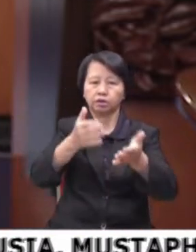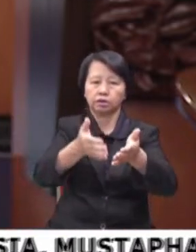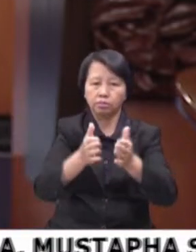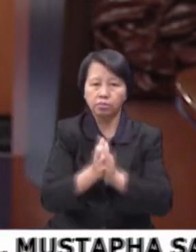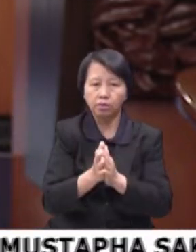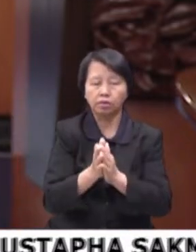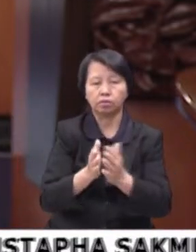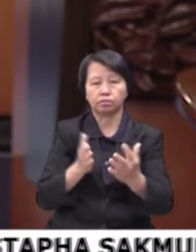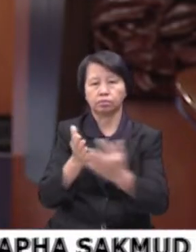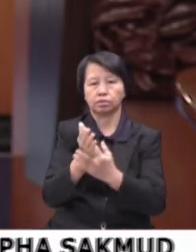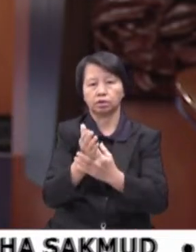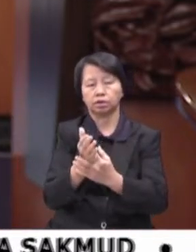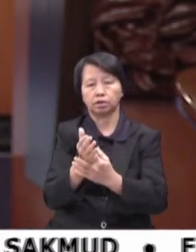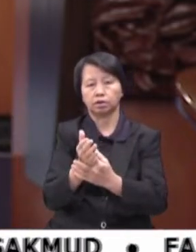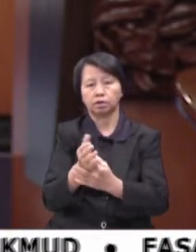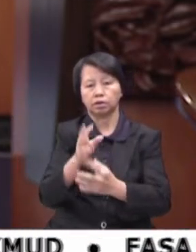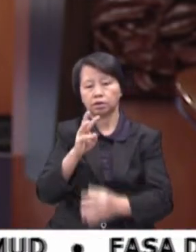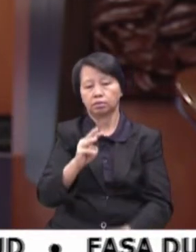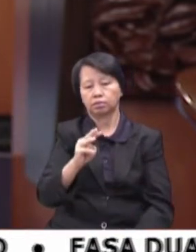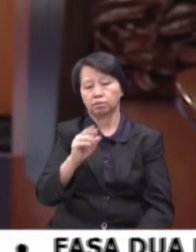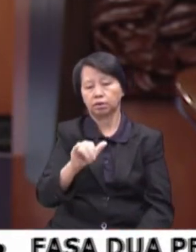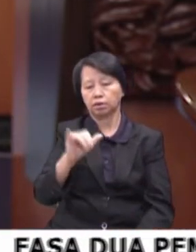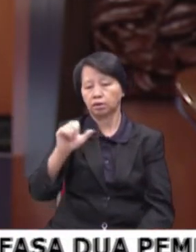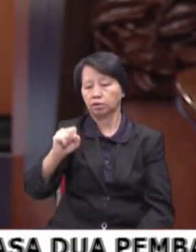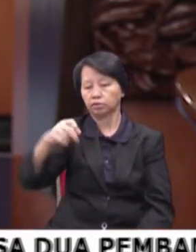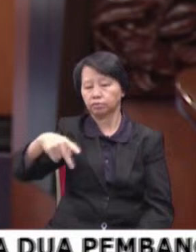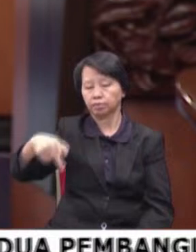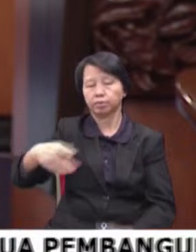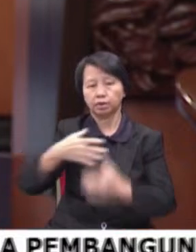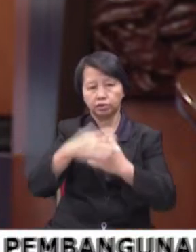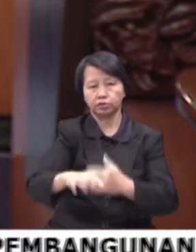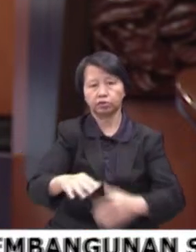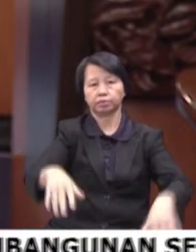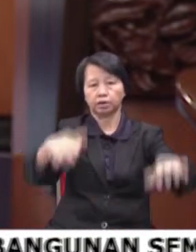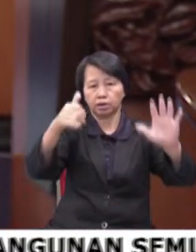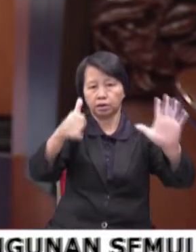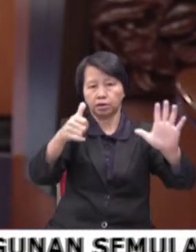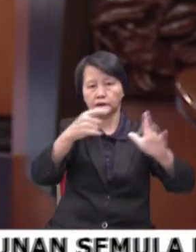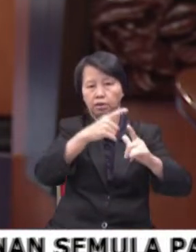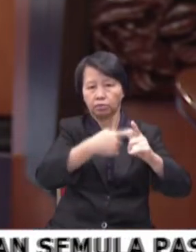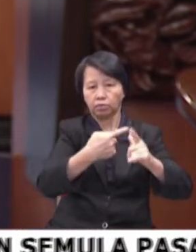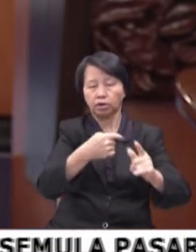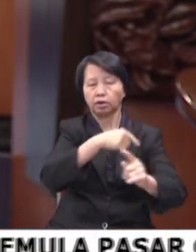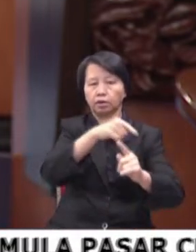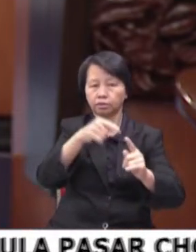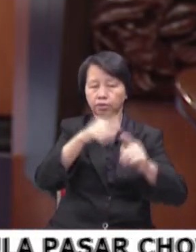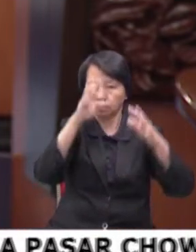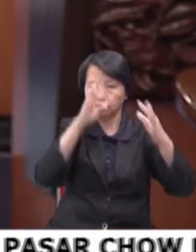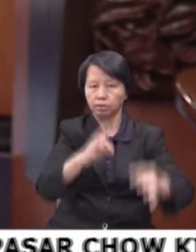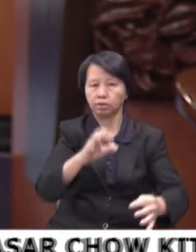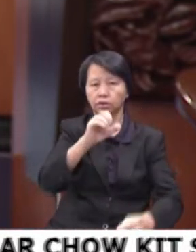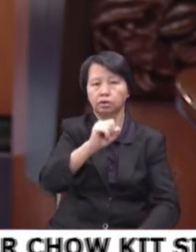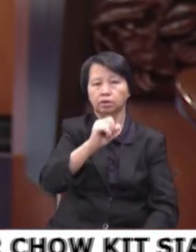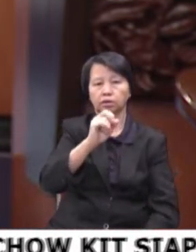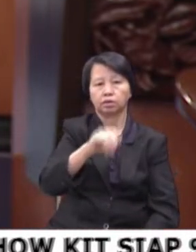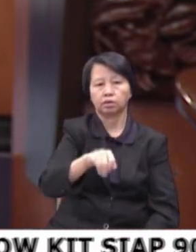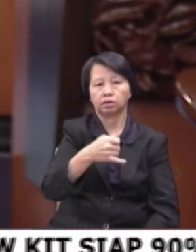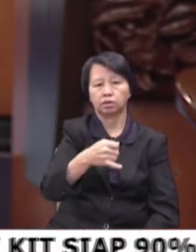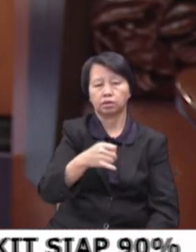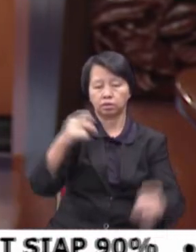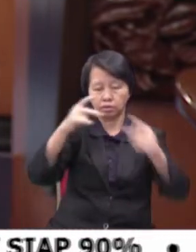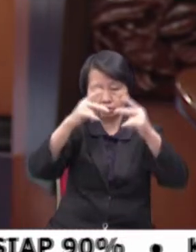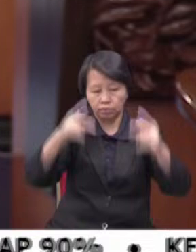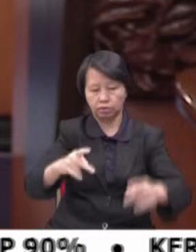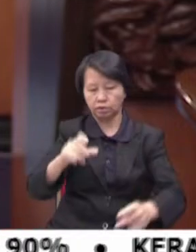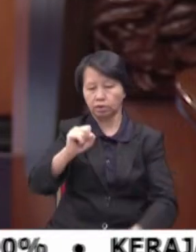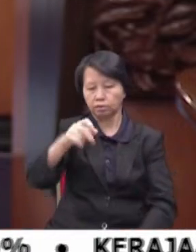melalui my SPP selepas 6 bulan daripada tarik keputusan surhan Jaya melalui Potter